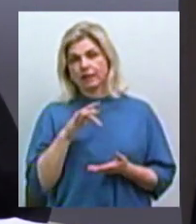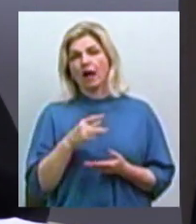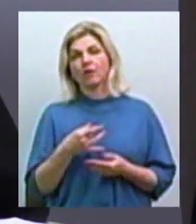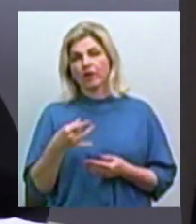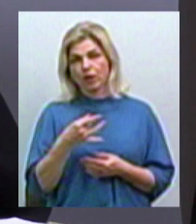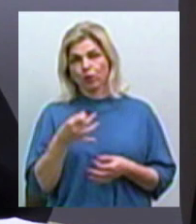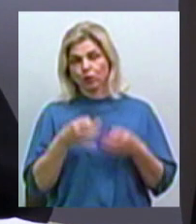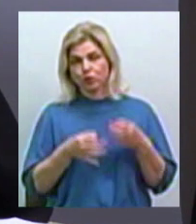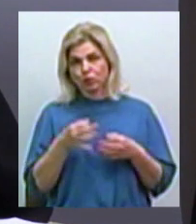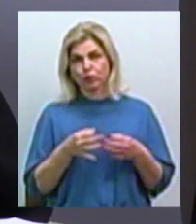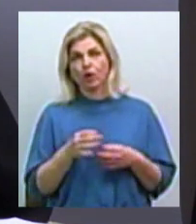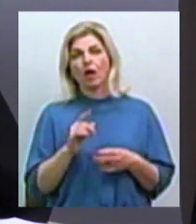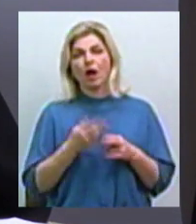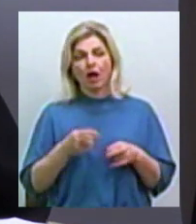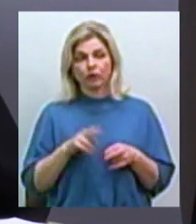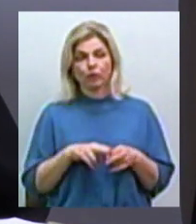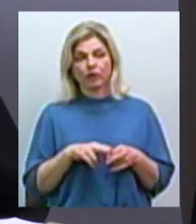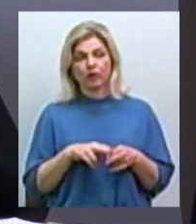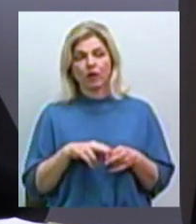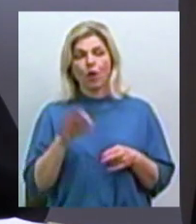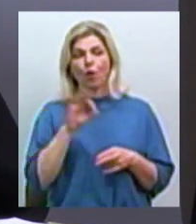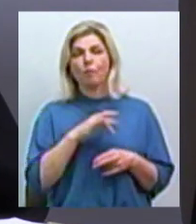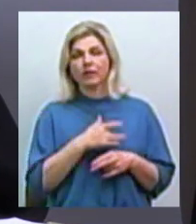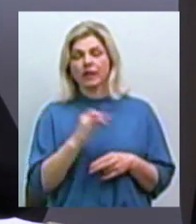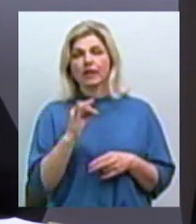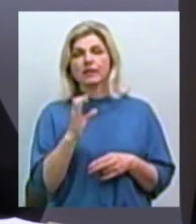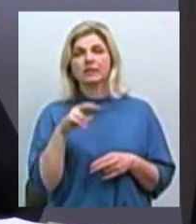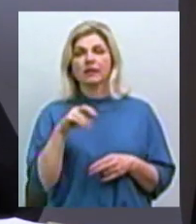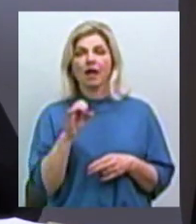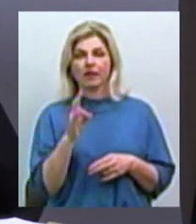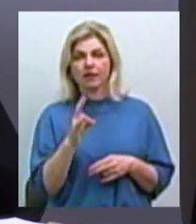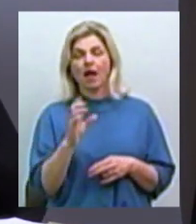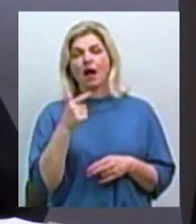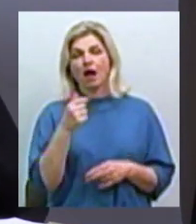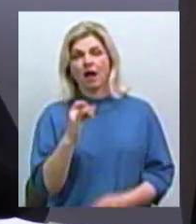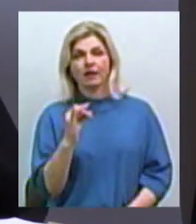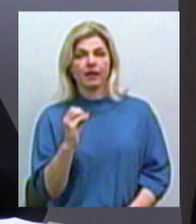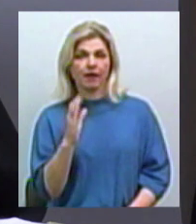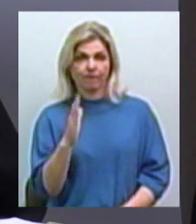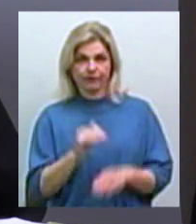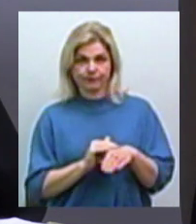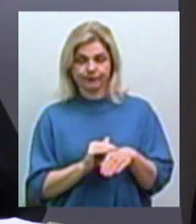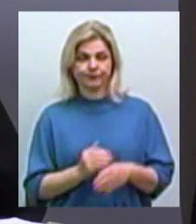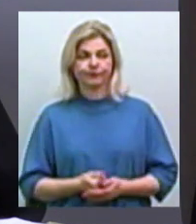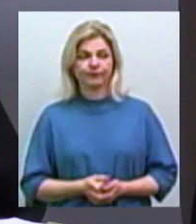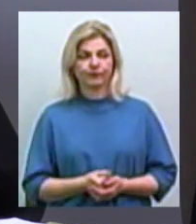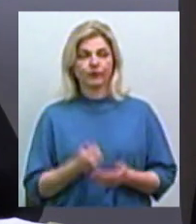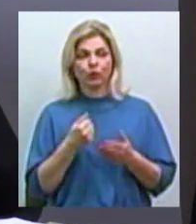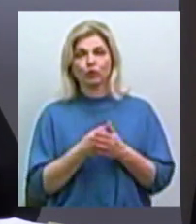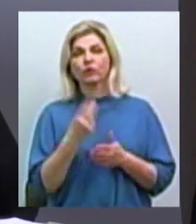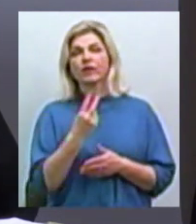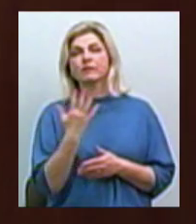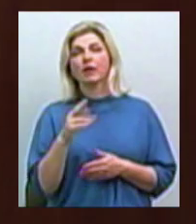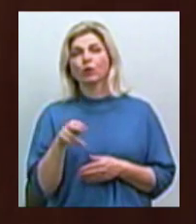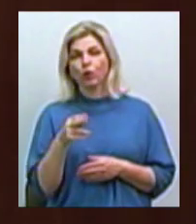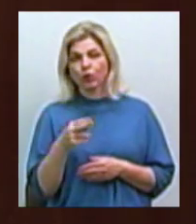2 листопада 2019 року, якою до підозрюваного Іслангірієва застосовано запобіжний захід у вигляді тримання під вартою до 25 грудня 2019 року, залишити